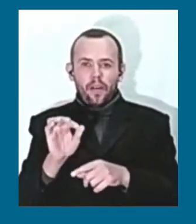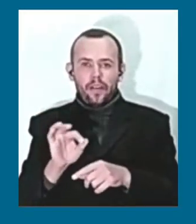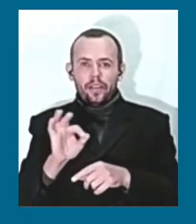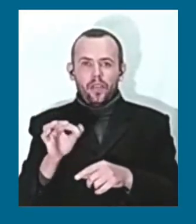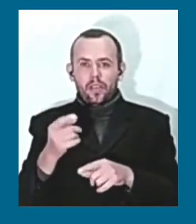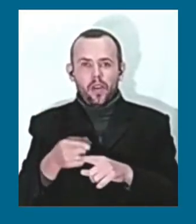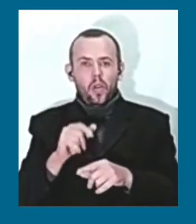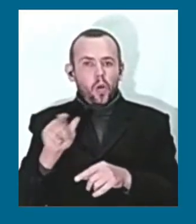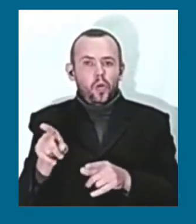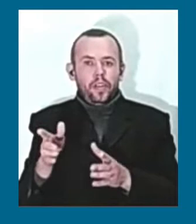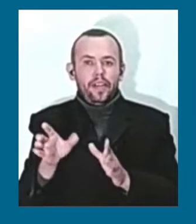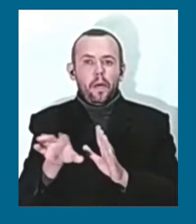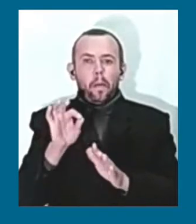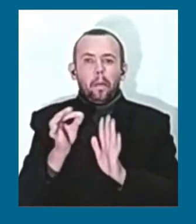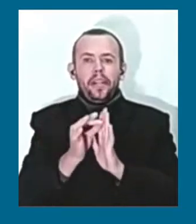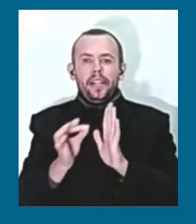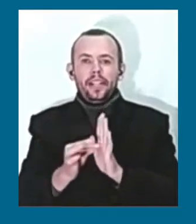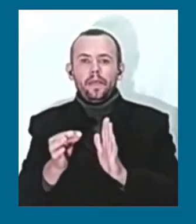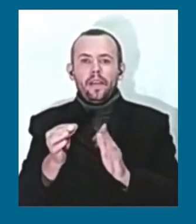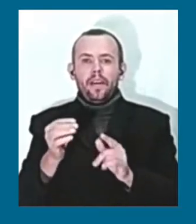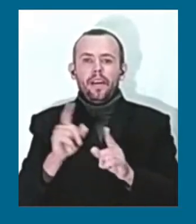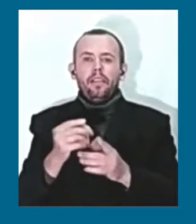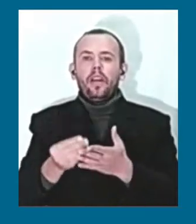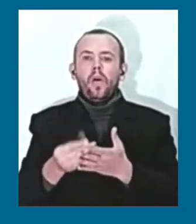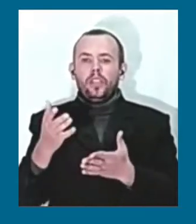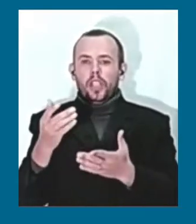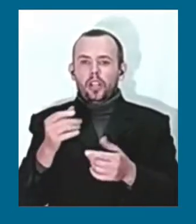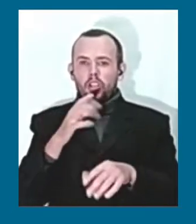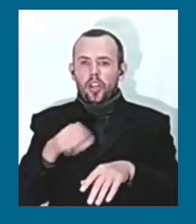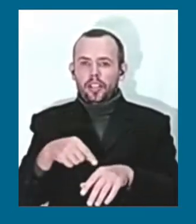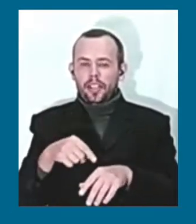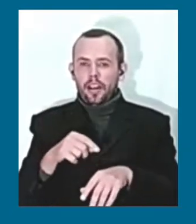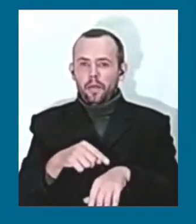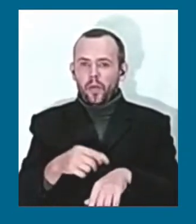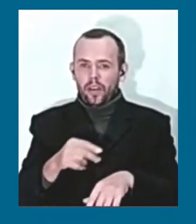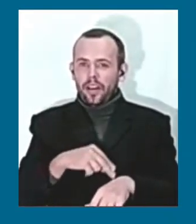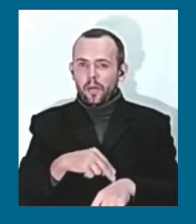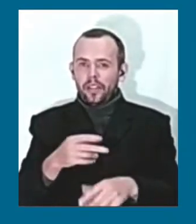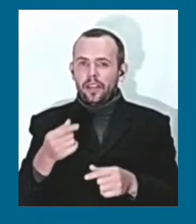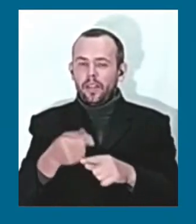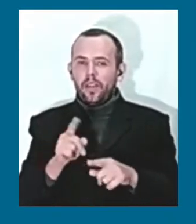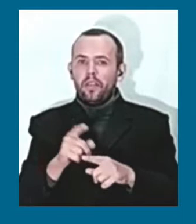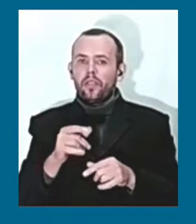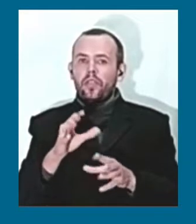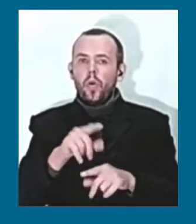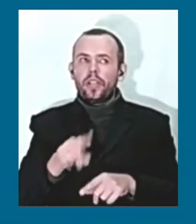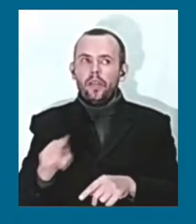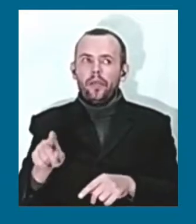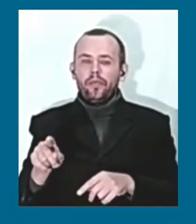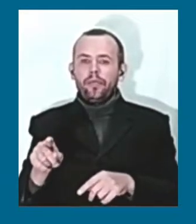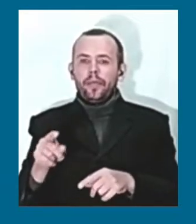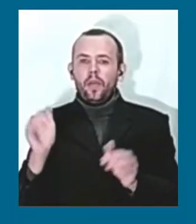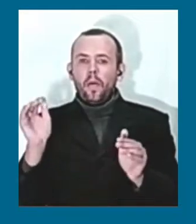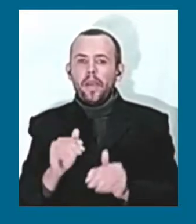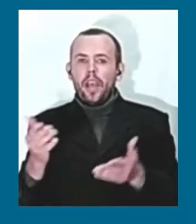принципе, драгоценные часы работы. Ну, то есть те вещи, которые они делают,